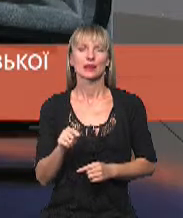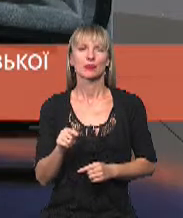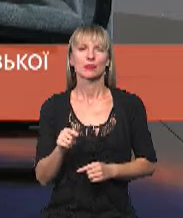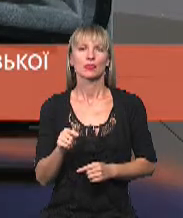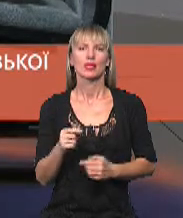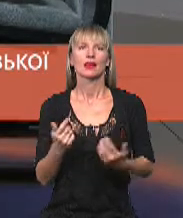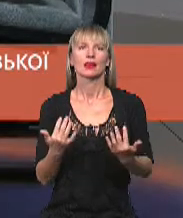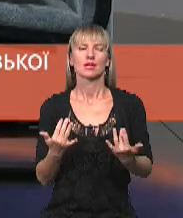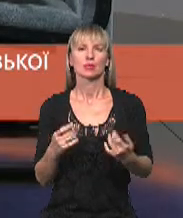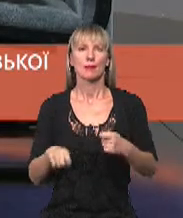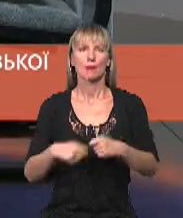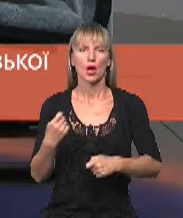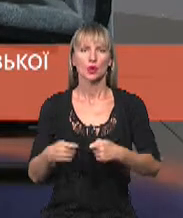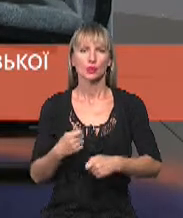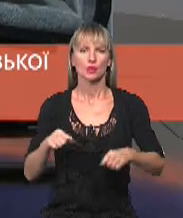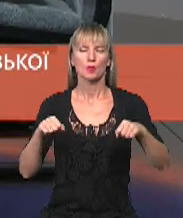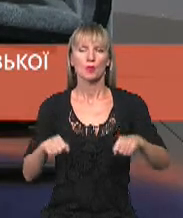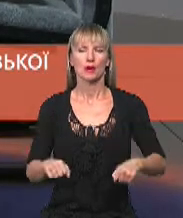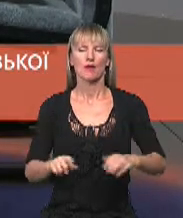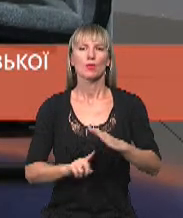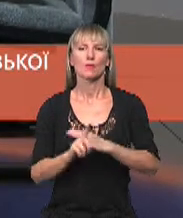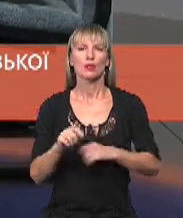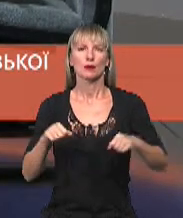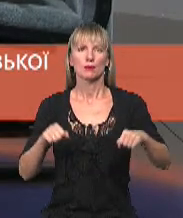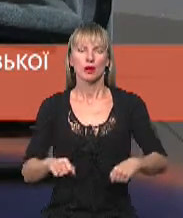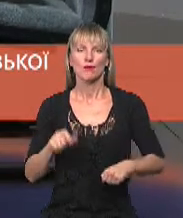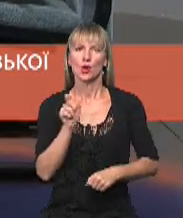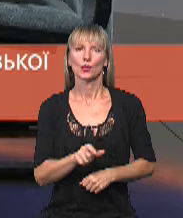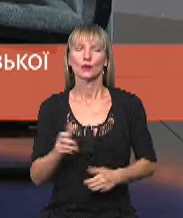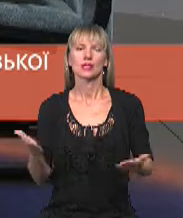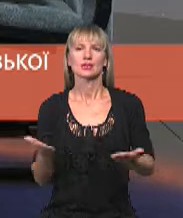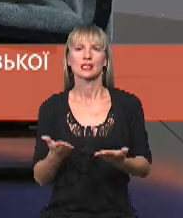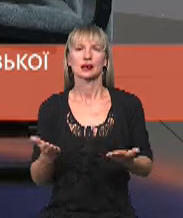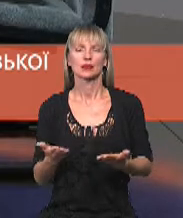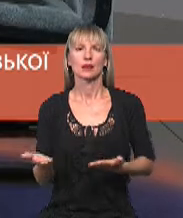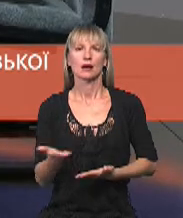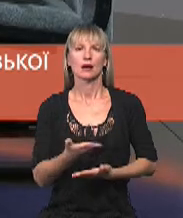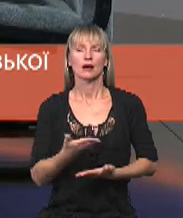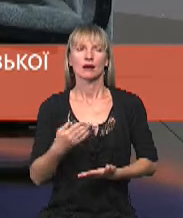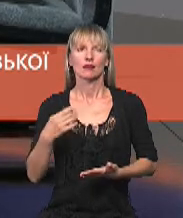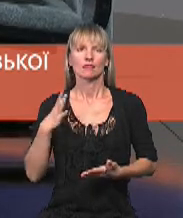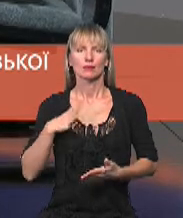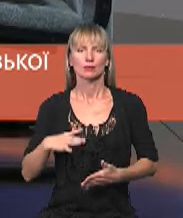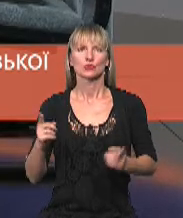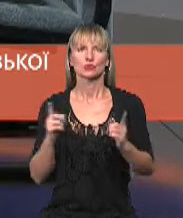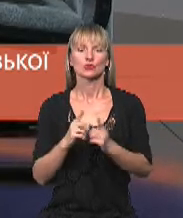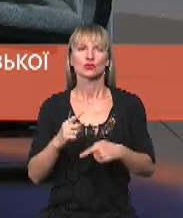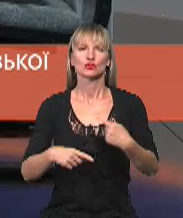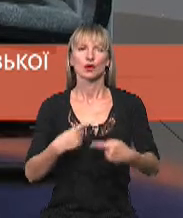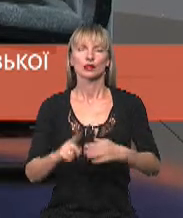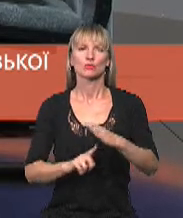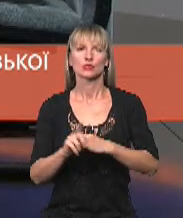з тією кількістю порушення прав, базових прав, прав людини, з якими ми вимушені були стикнутися через початок